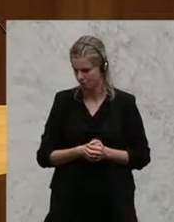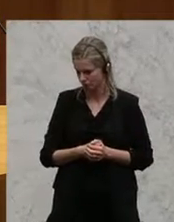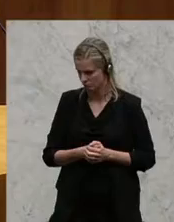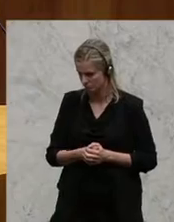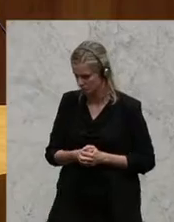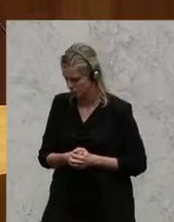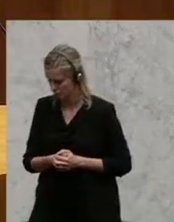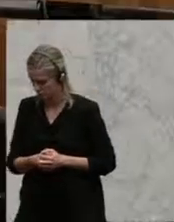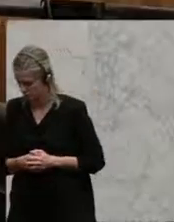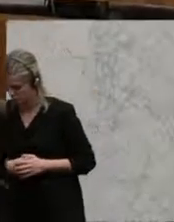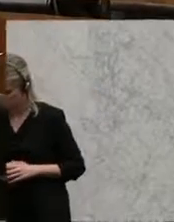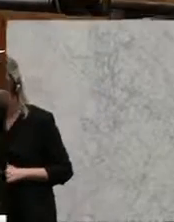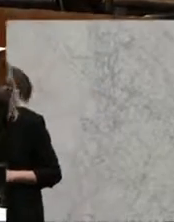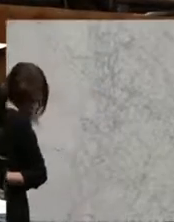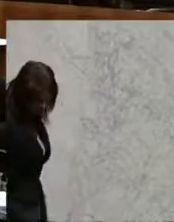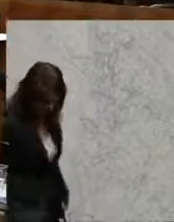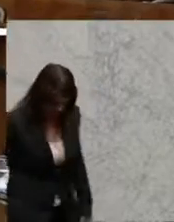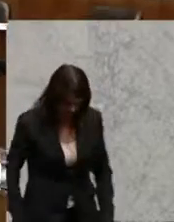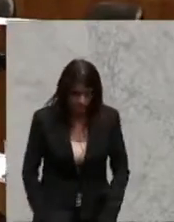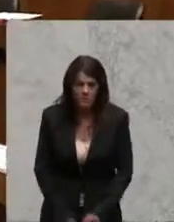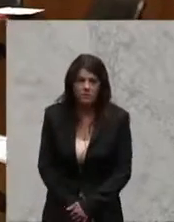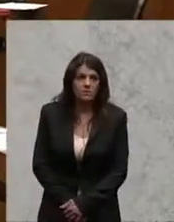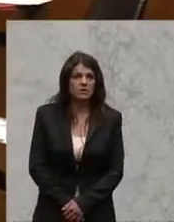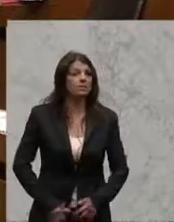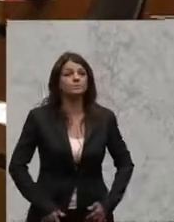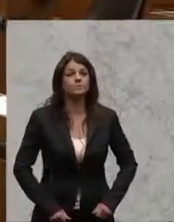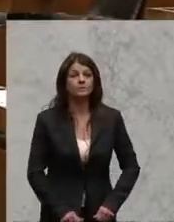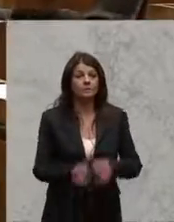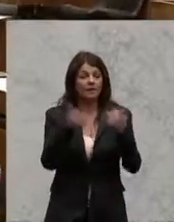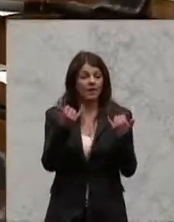Argumentiert Leopold Steinbichler, der Landwirtschaftssprecher des Teams Stronach.